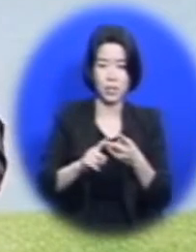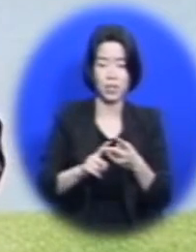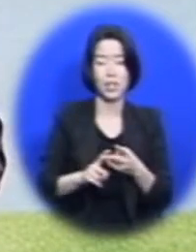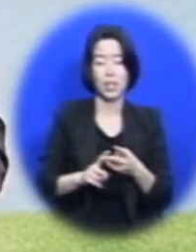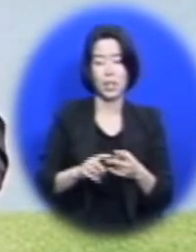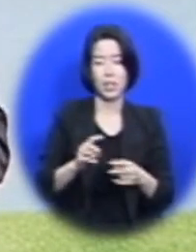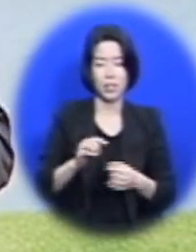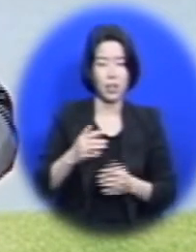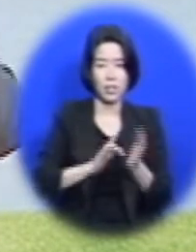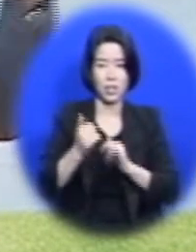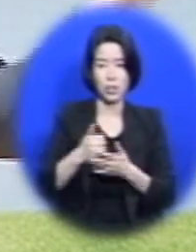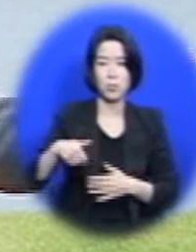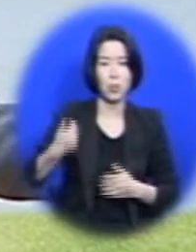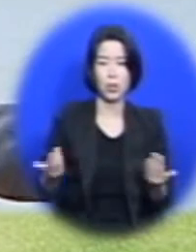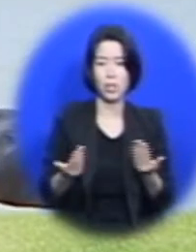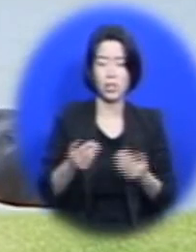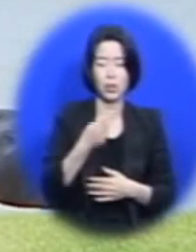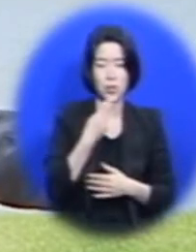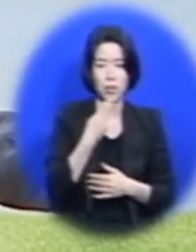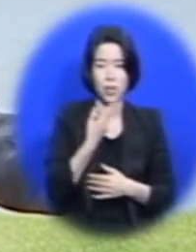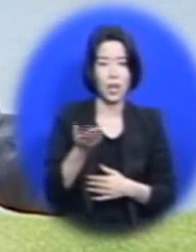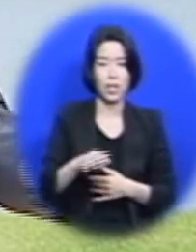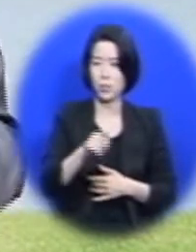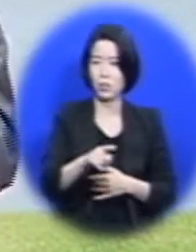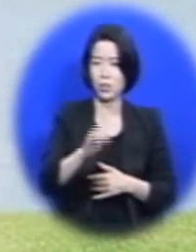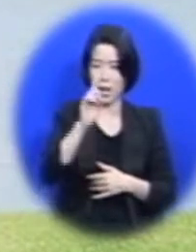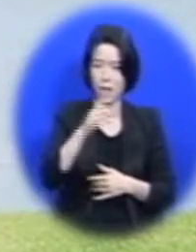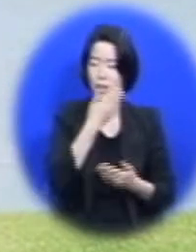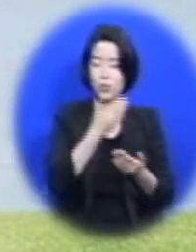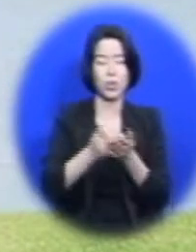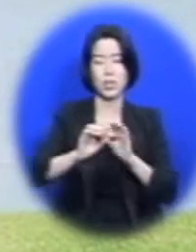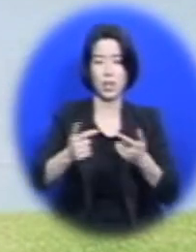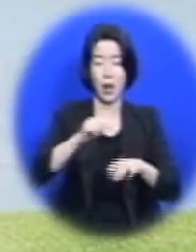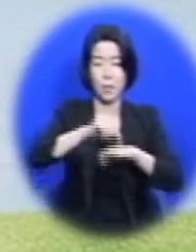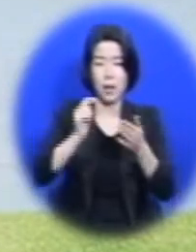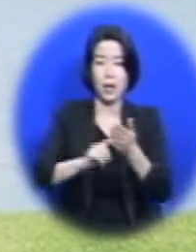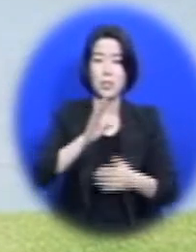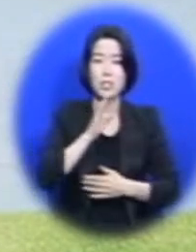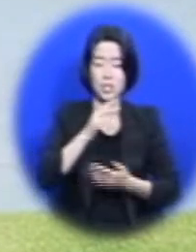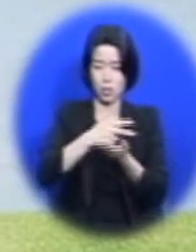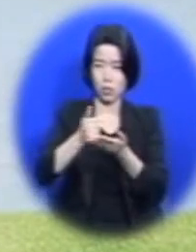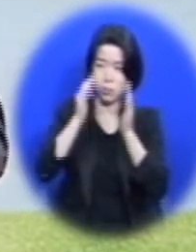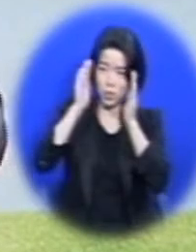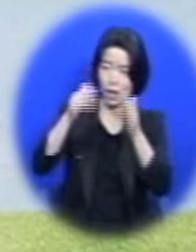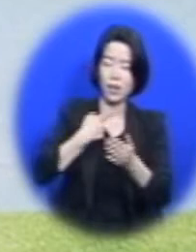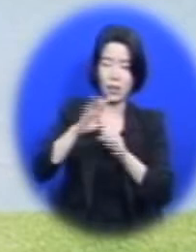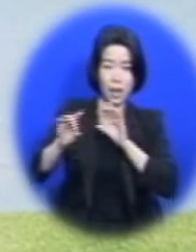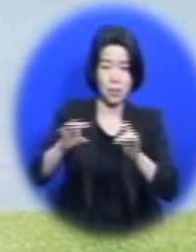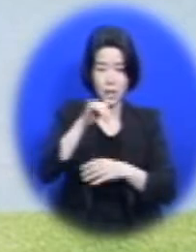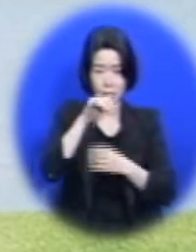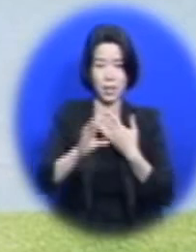왜 모르시겠어요? 그러나 그것은 아무 중요하지가 않습니다. 마음에 진짜 주님을 향한 갈망이 있다면